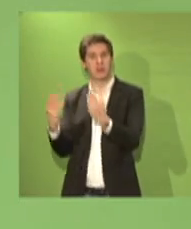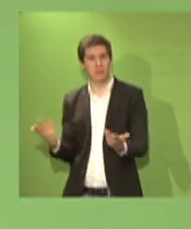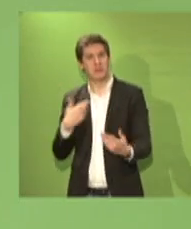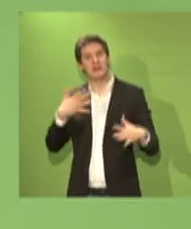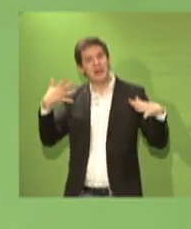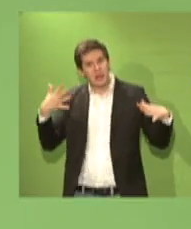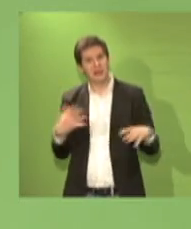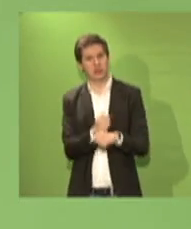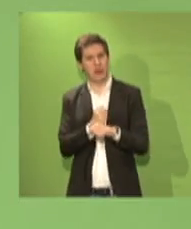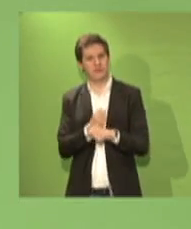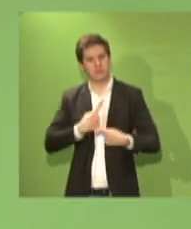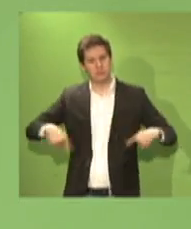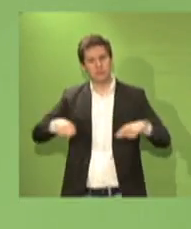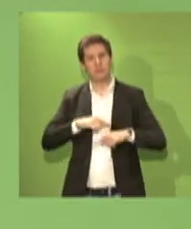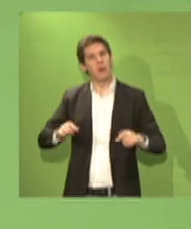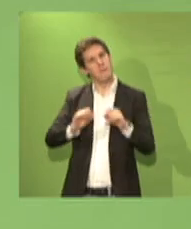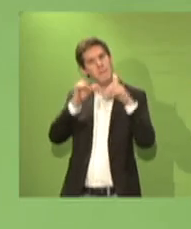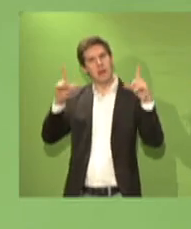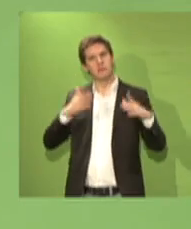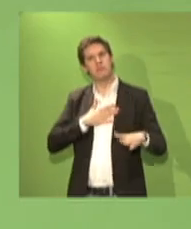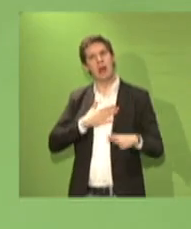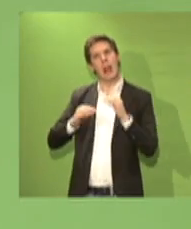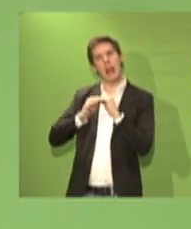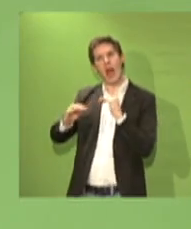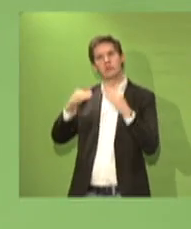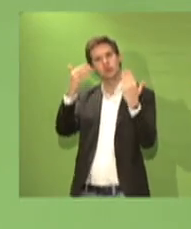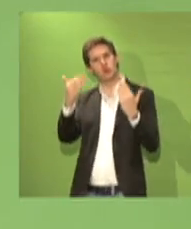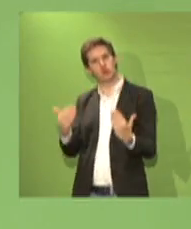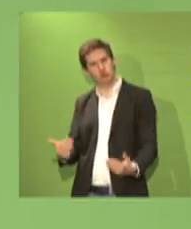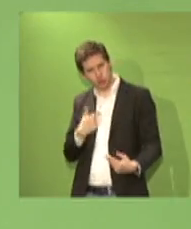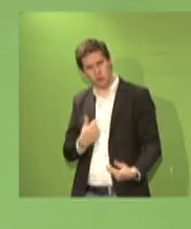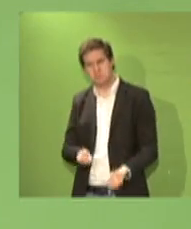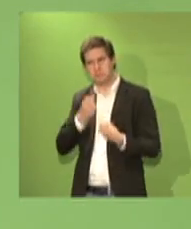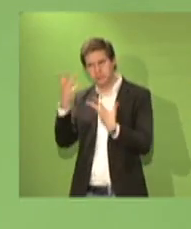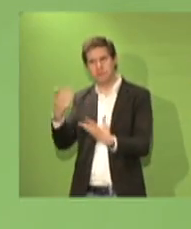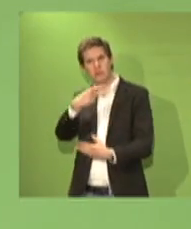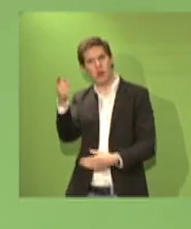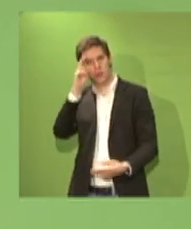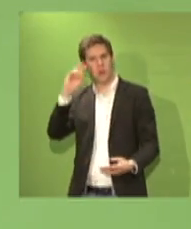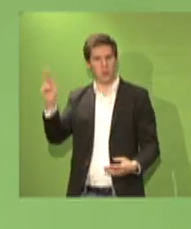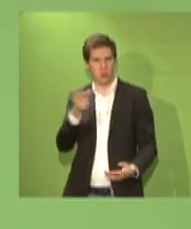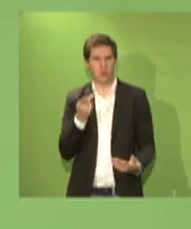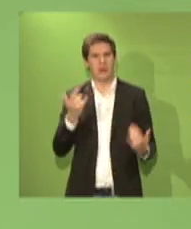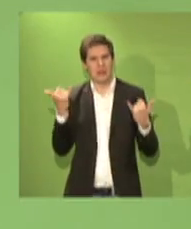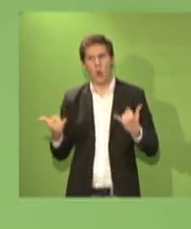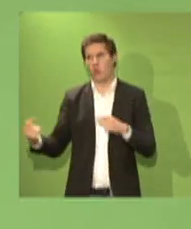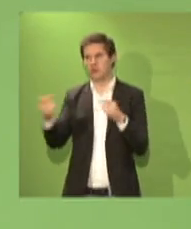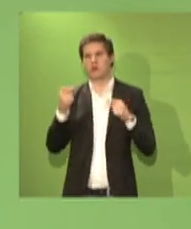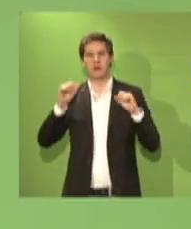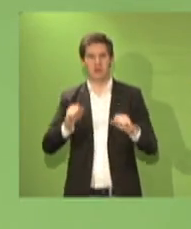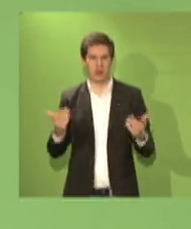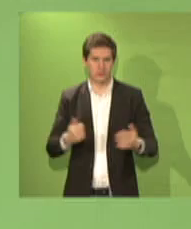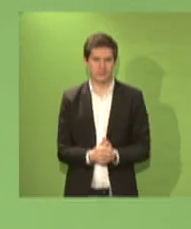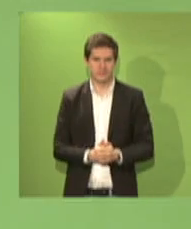hier ein gemeinsames Bild von ländlichen Räumen hier euch vorzustellen und hier auch zu diskutieren. Liebe Freundinnen und